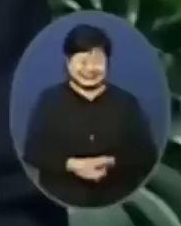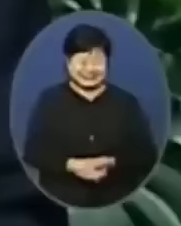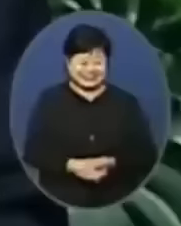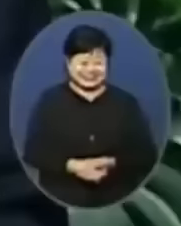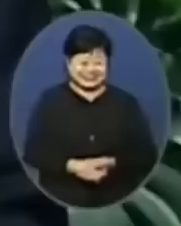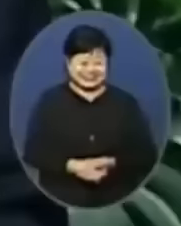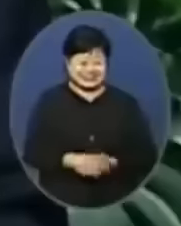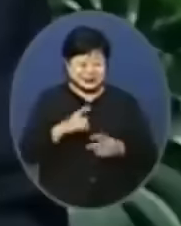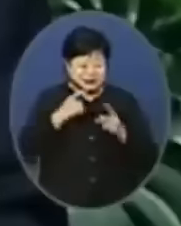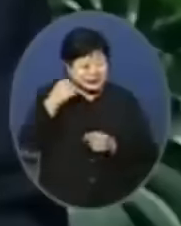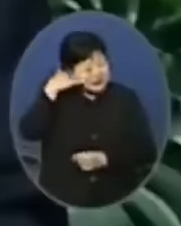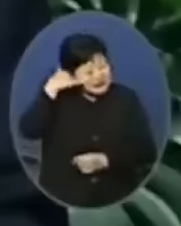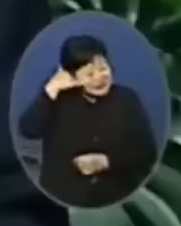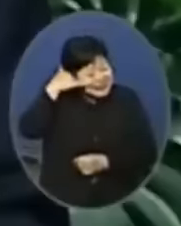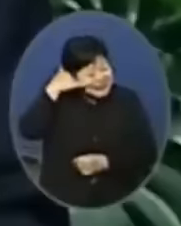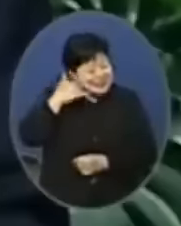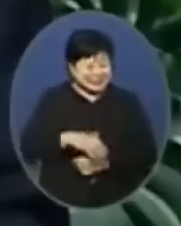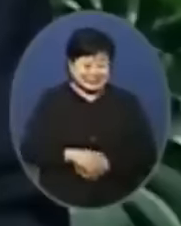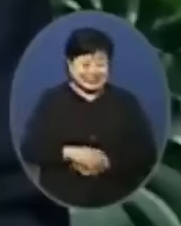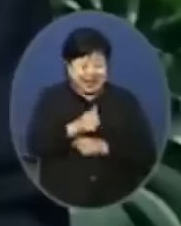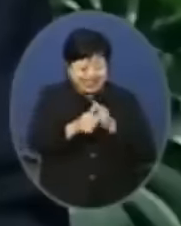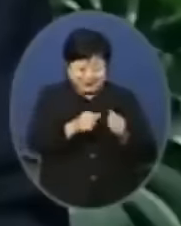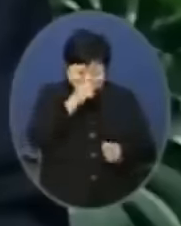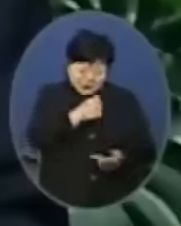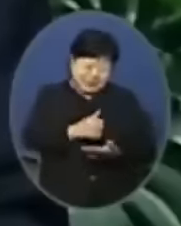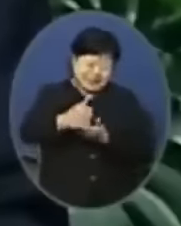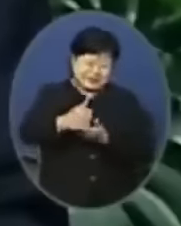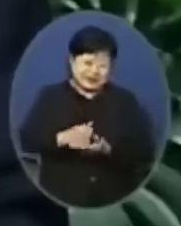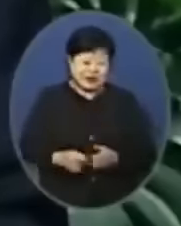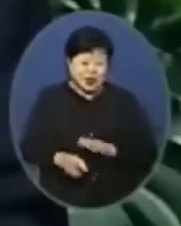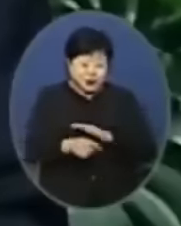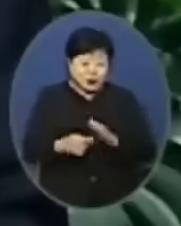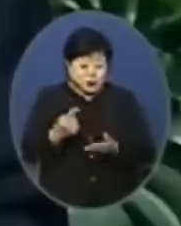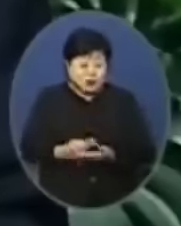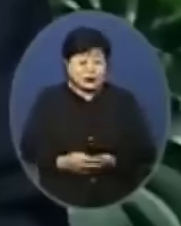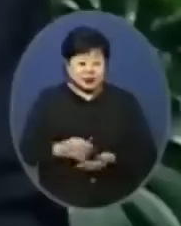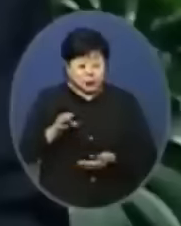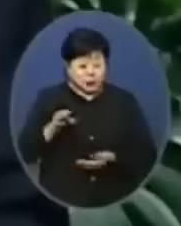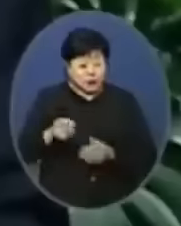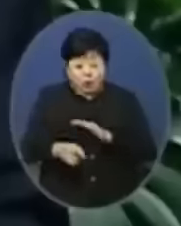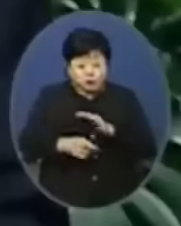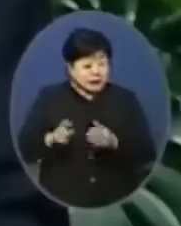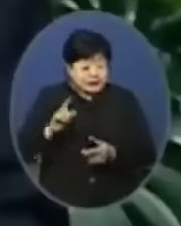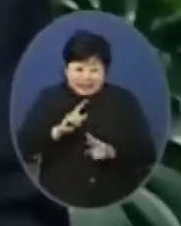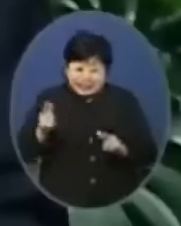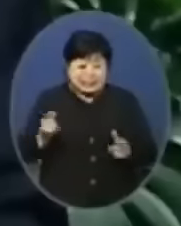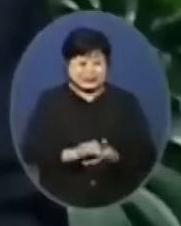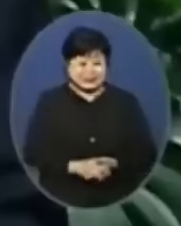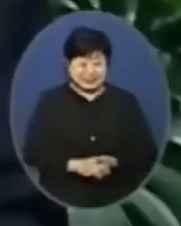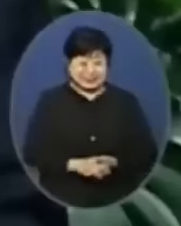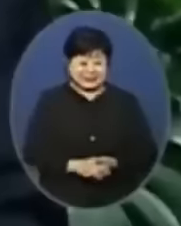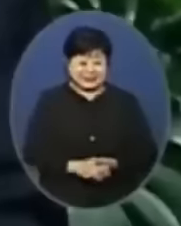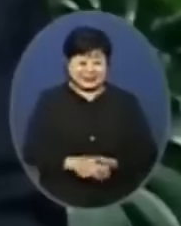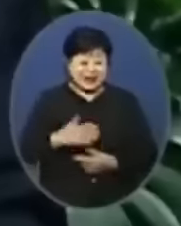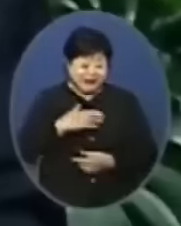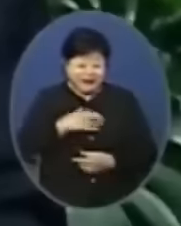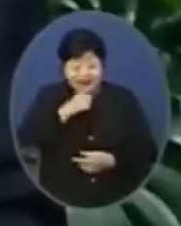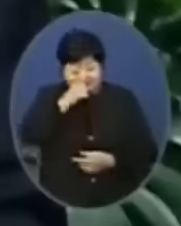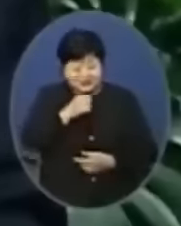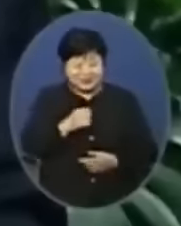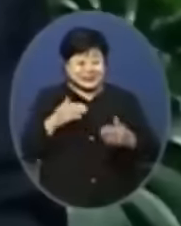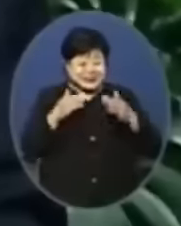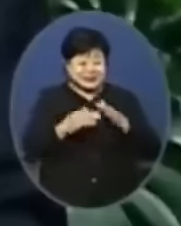저에게 전화를 걸었습니다. 우리 하나님은 좋은 하나님이시라고. 그래서 저 말은 하니까 저 말은 정도가 아닙니다. 우리